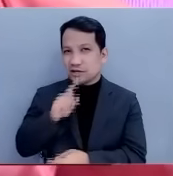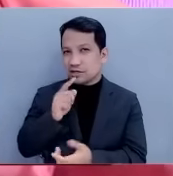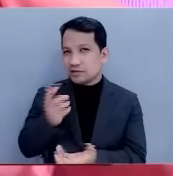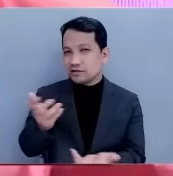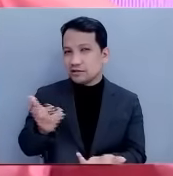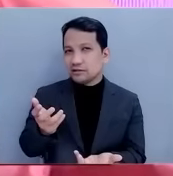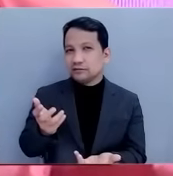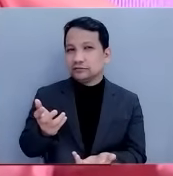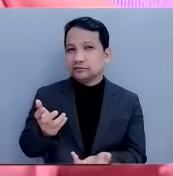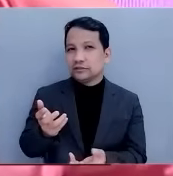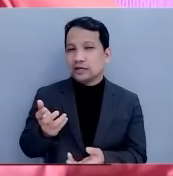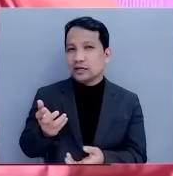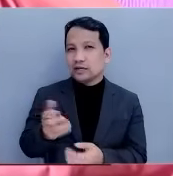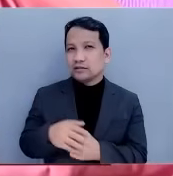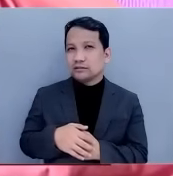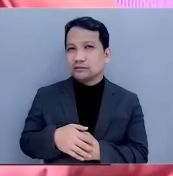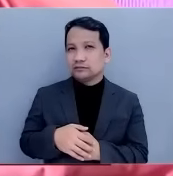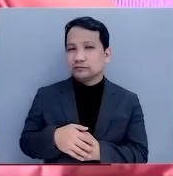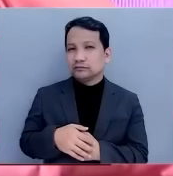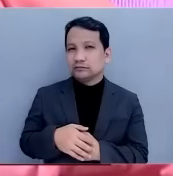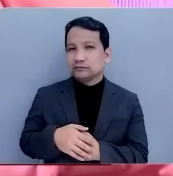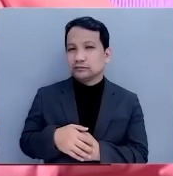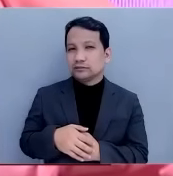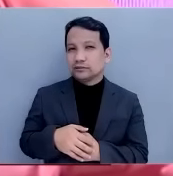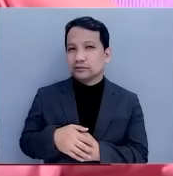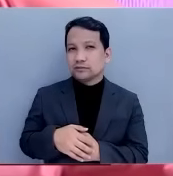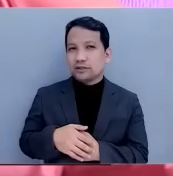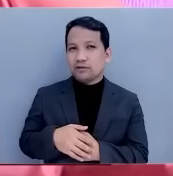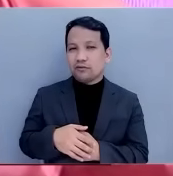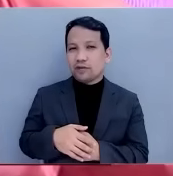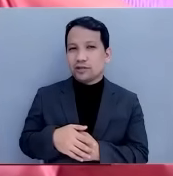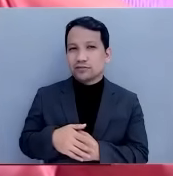kami. This is a family matter. And,